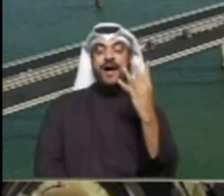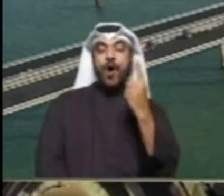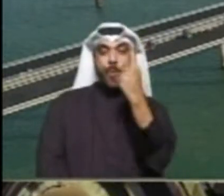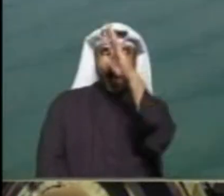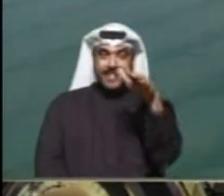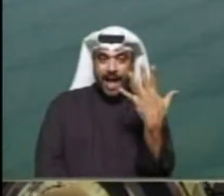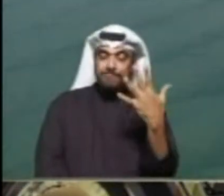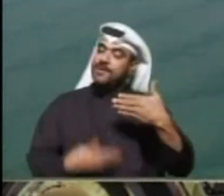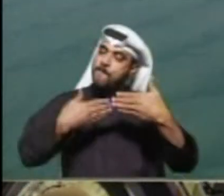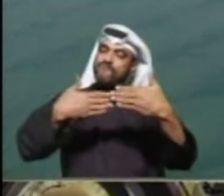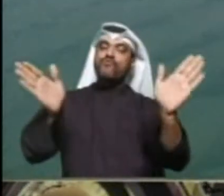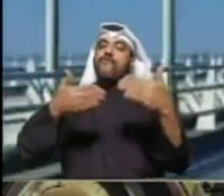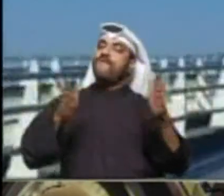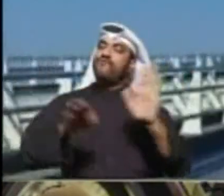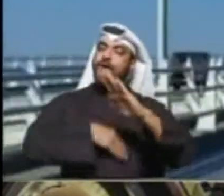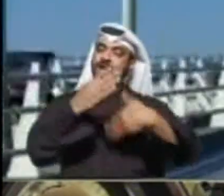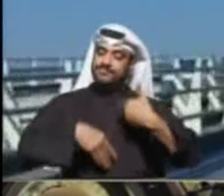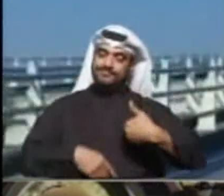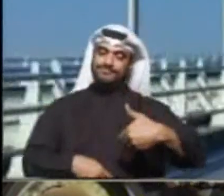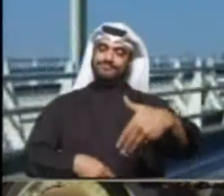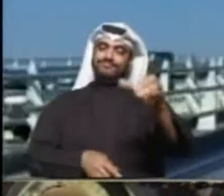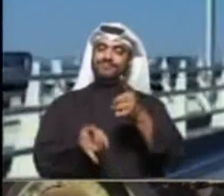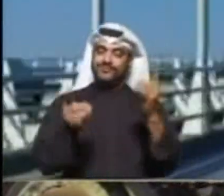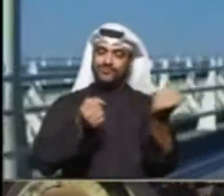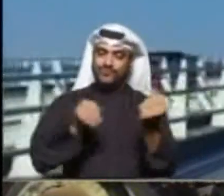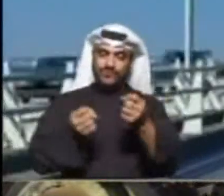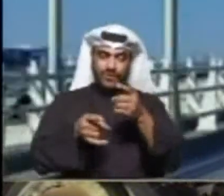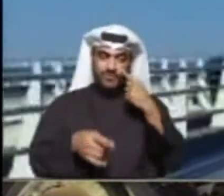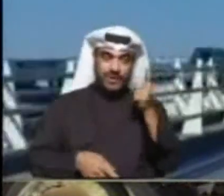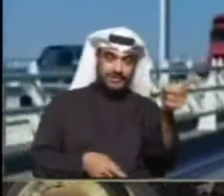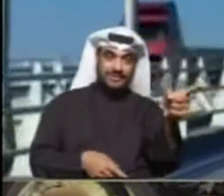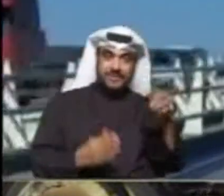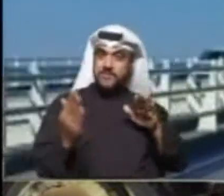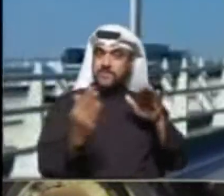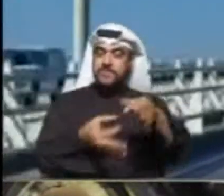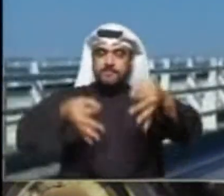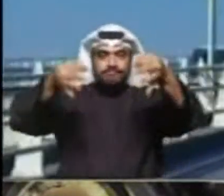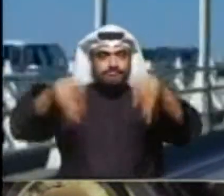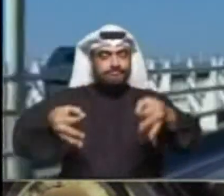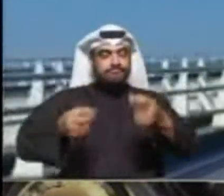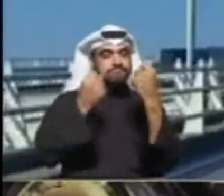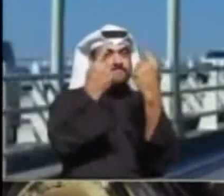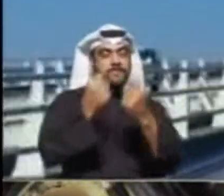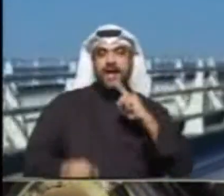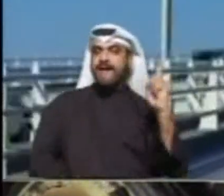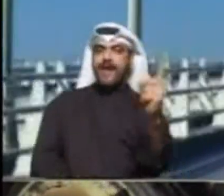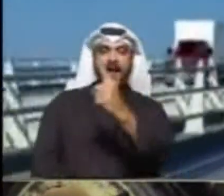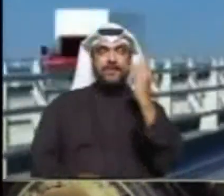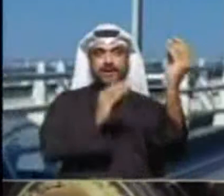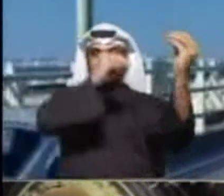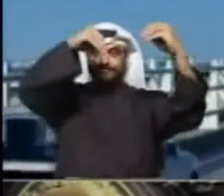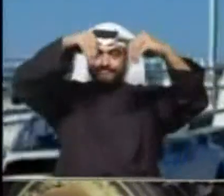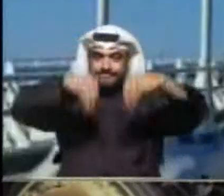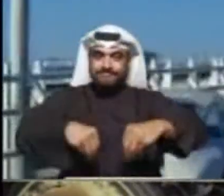تم تنفيذ العمل فيه حسب الجدول الزمني ووفق أحدث وأرقى المواصفات العالمية،